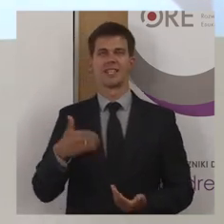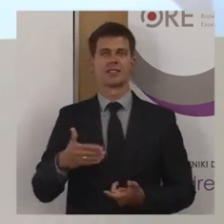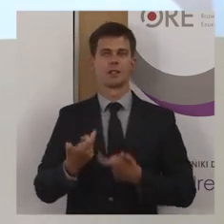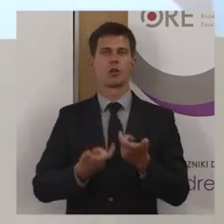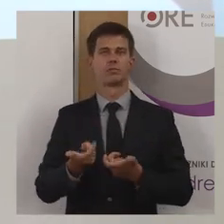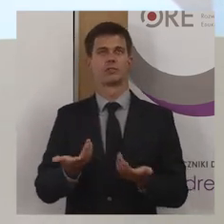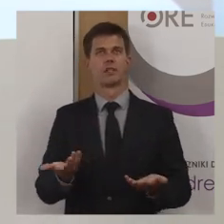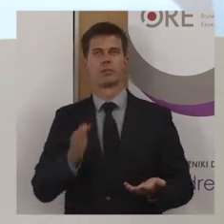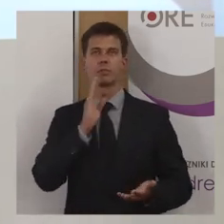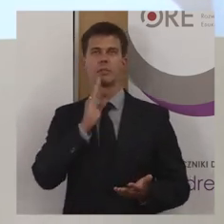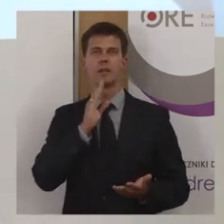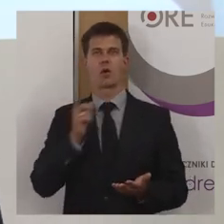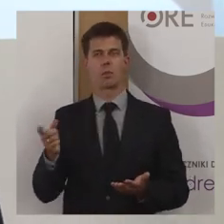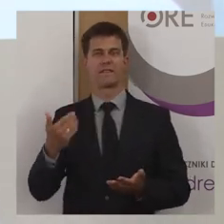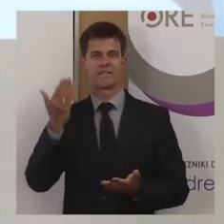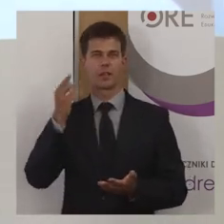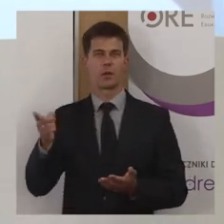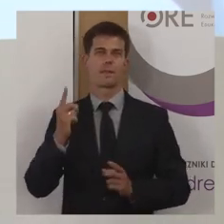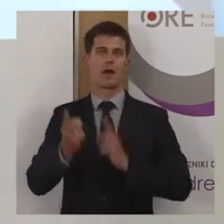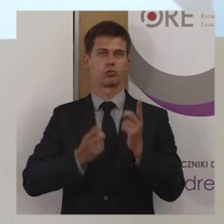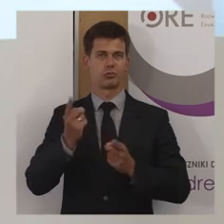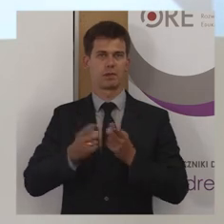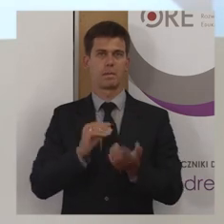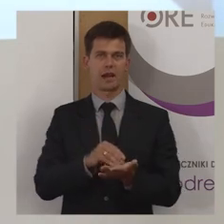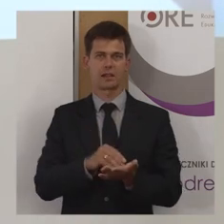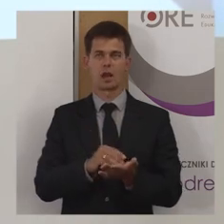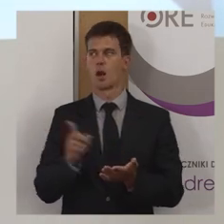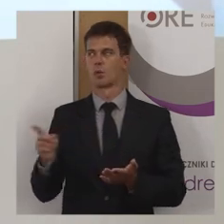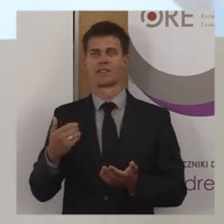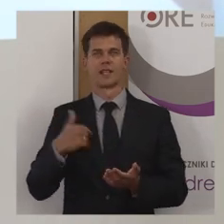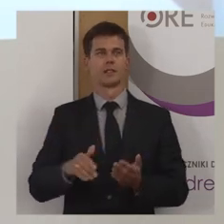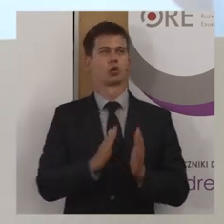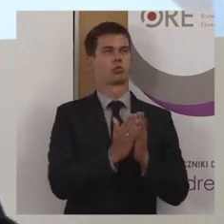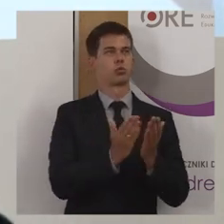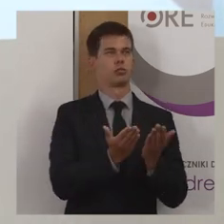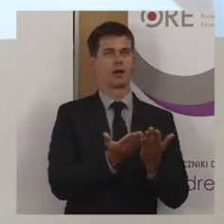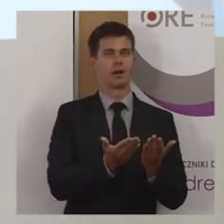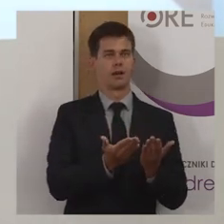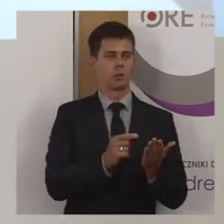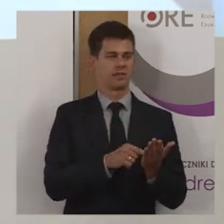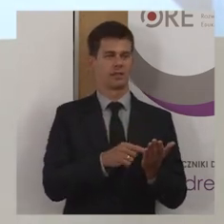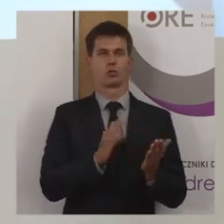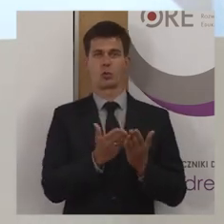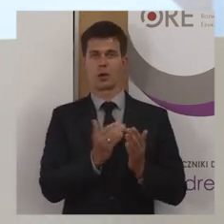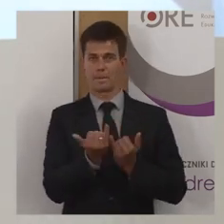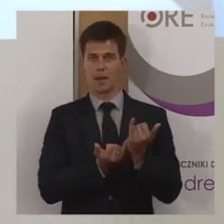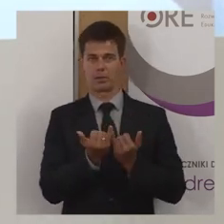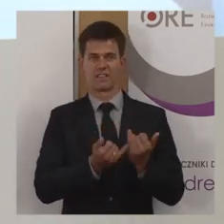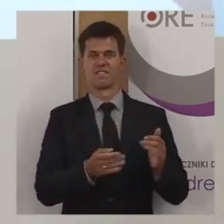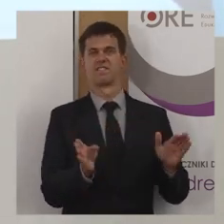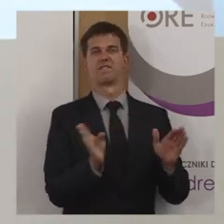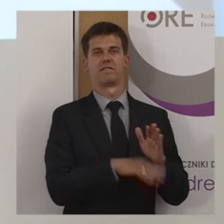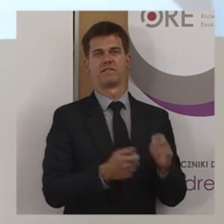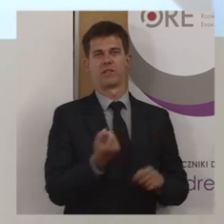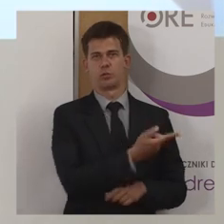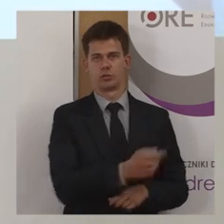bardzo, też z praktyki własnej nauczycielskiej, żeby e-podręcznik zastąpił podręcznik papierowy czy podręcznik w Braille'u, niezależnie